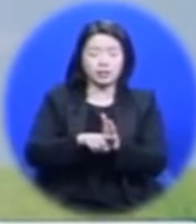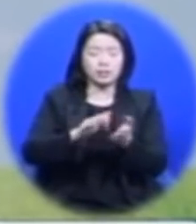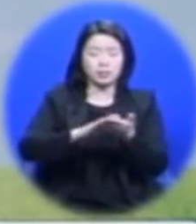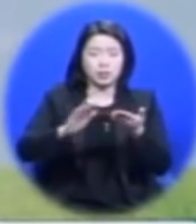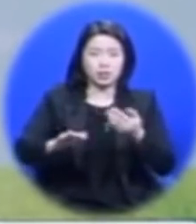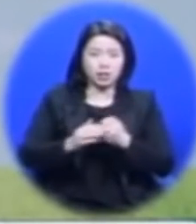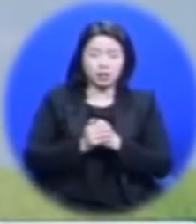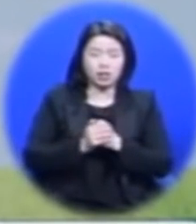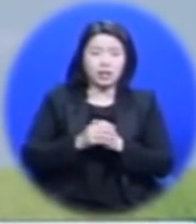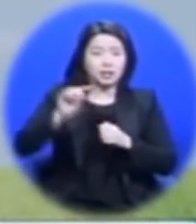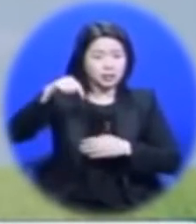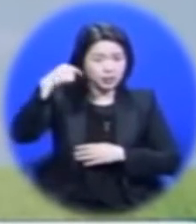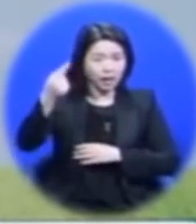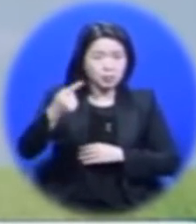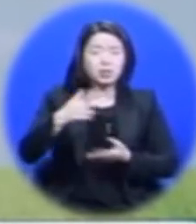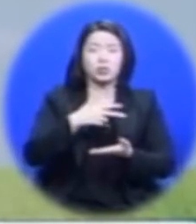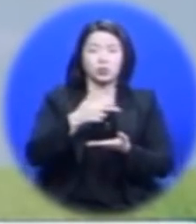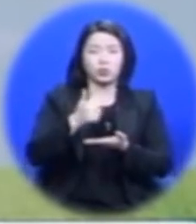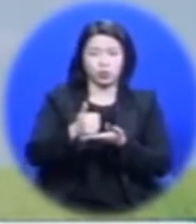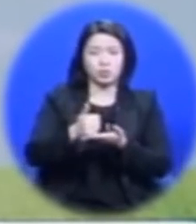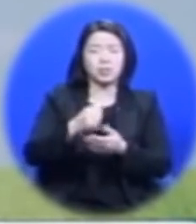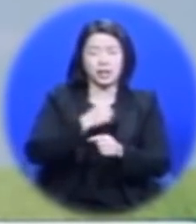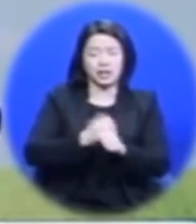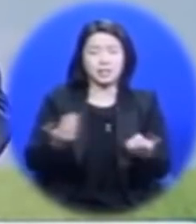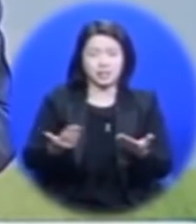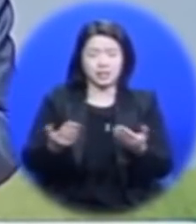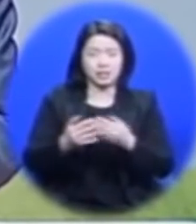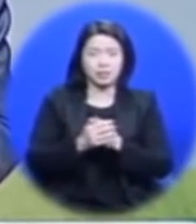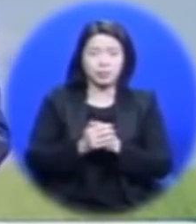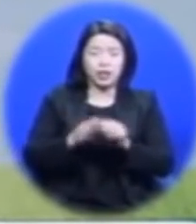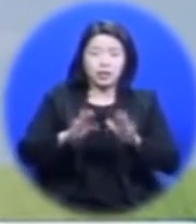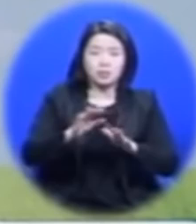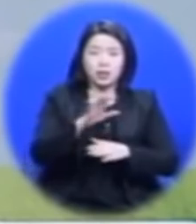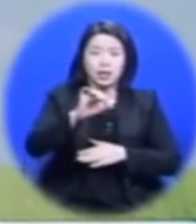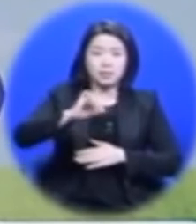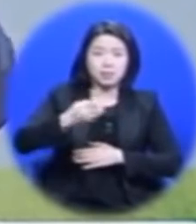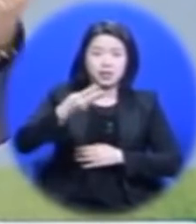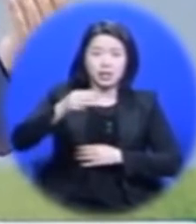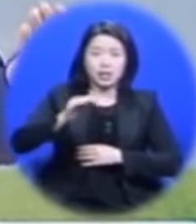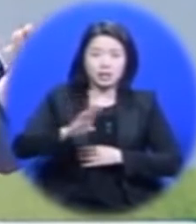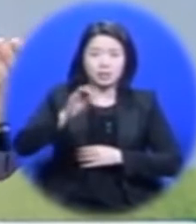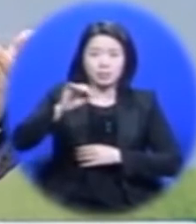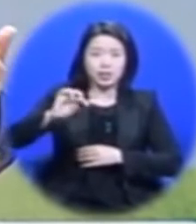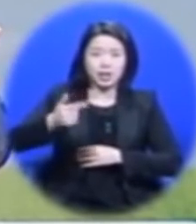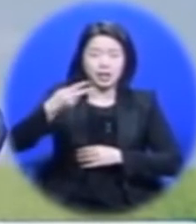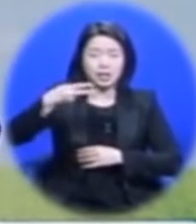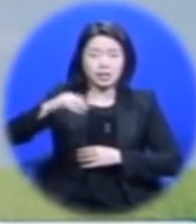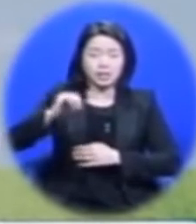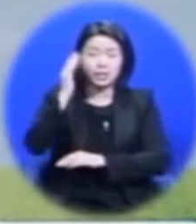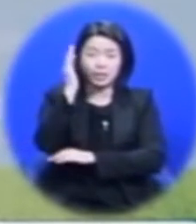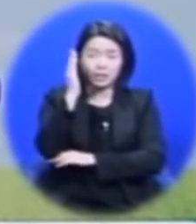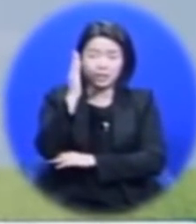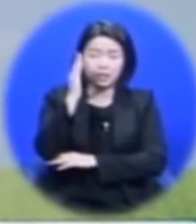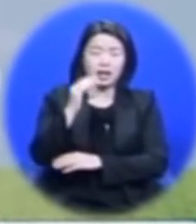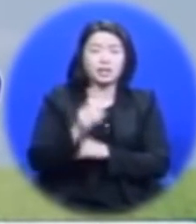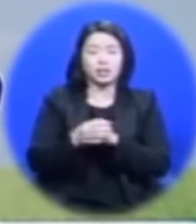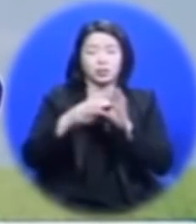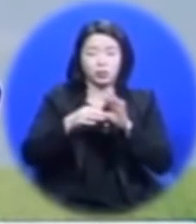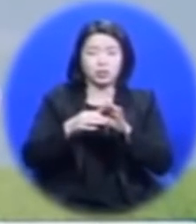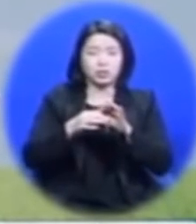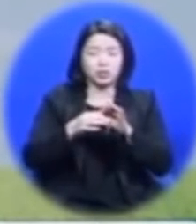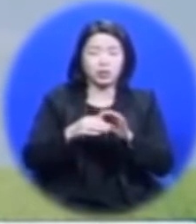그 다음에는 주님이 하시는 거예요. 이번에 필립 얀시 강연을 통해서 이런